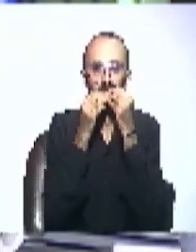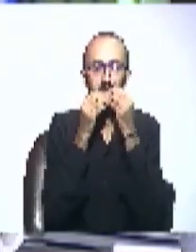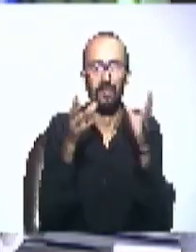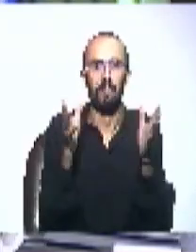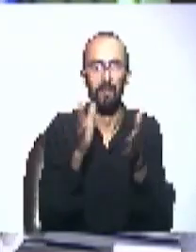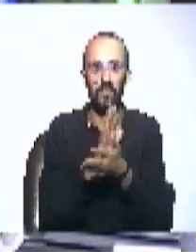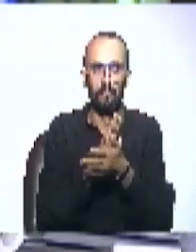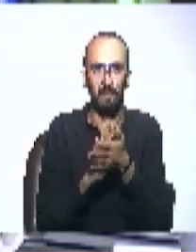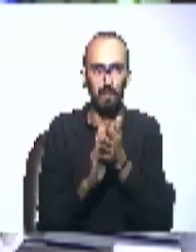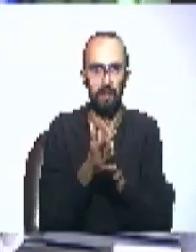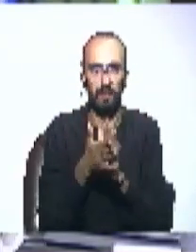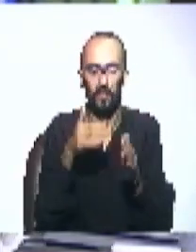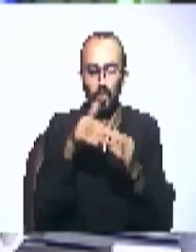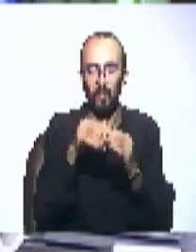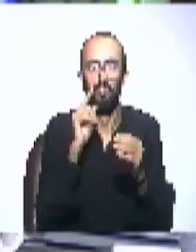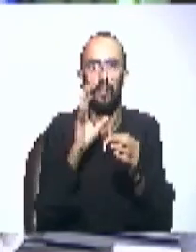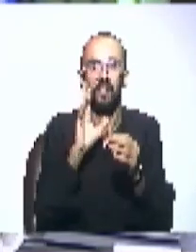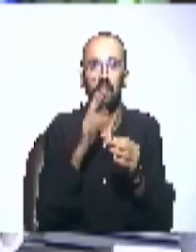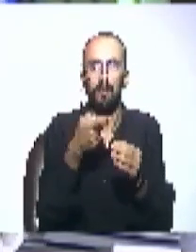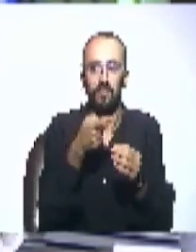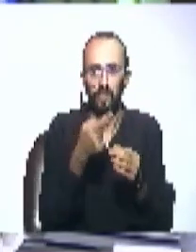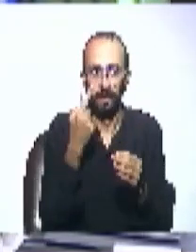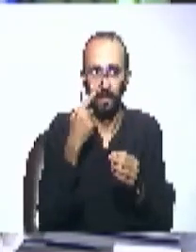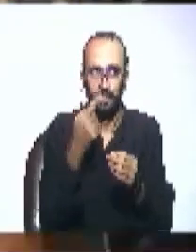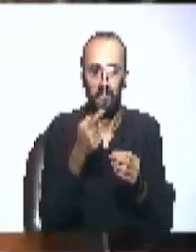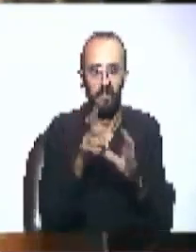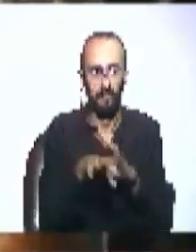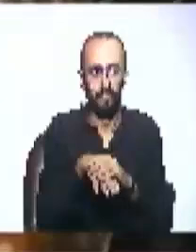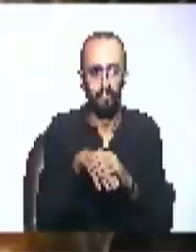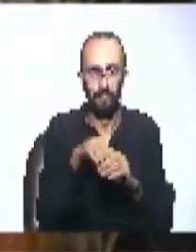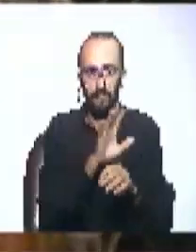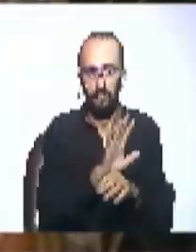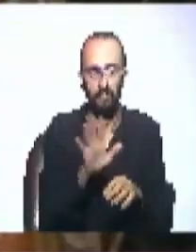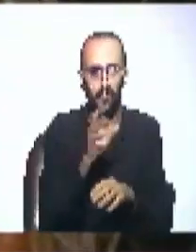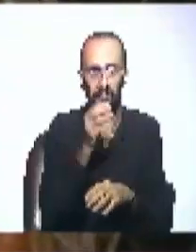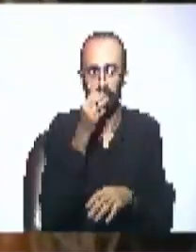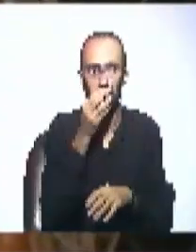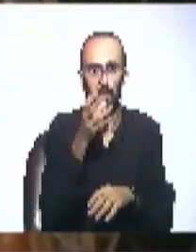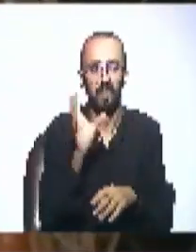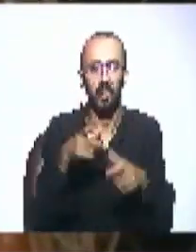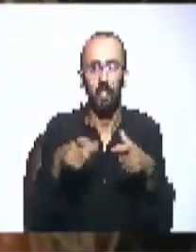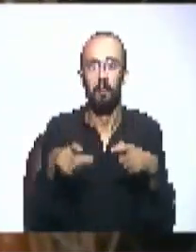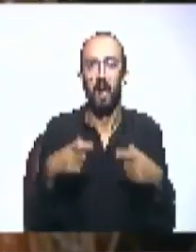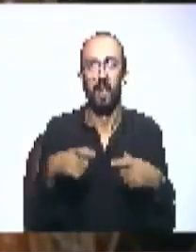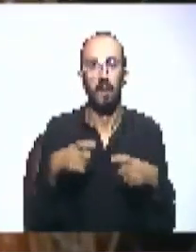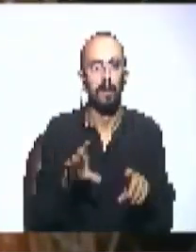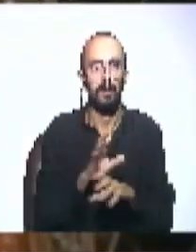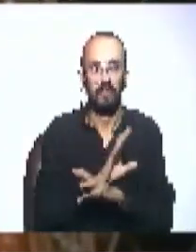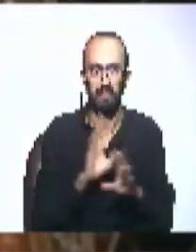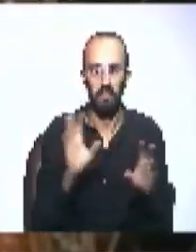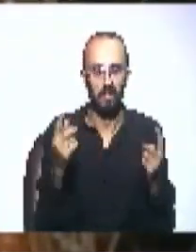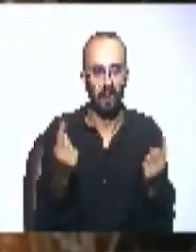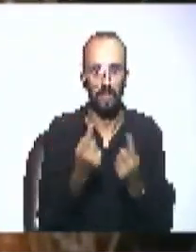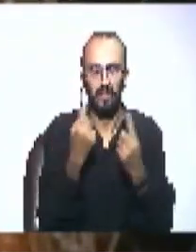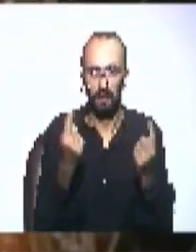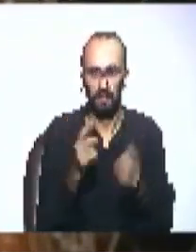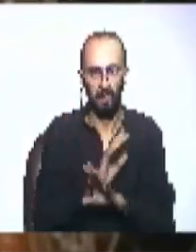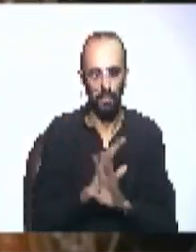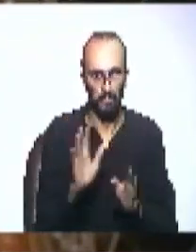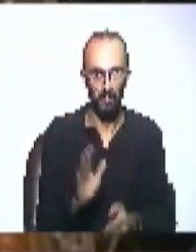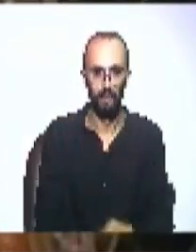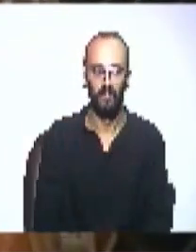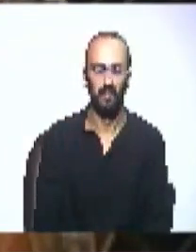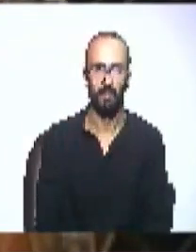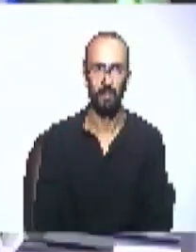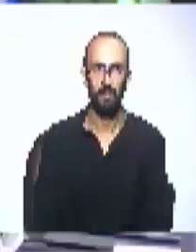بص السندوتش من جوه عامل ازاي، شايف عامل ازاي اهو، بالعيش البلدي وبالعيش اللي